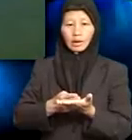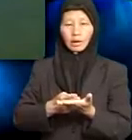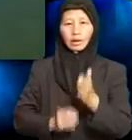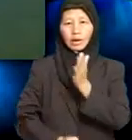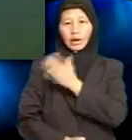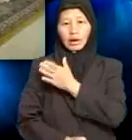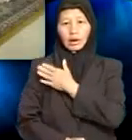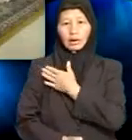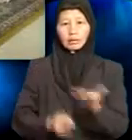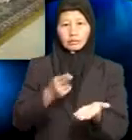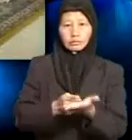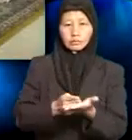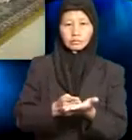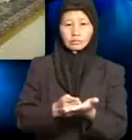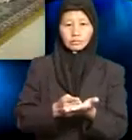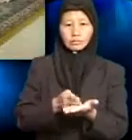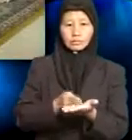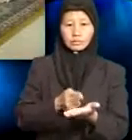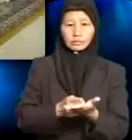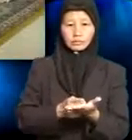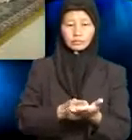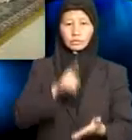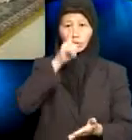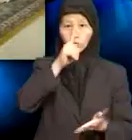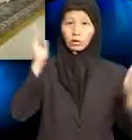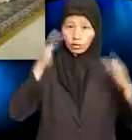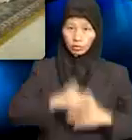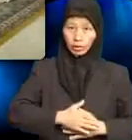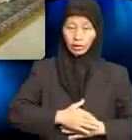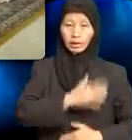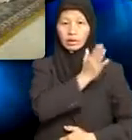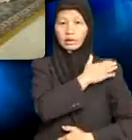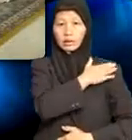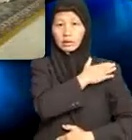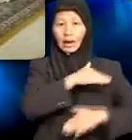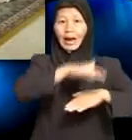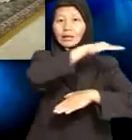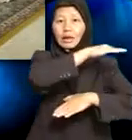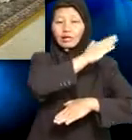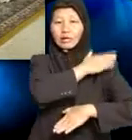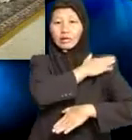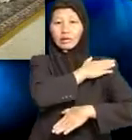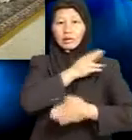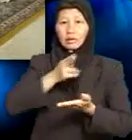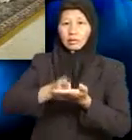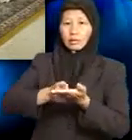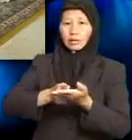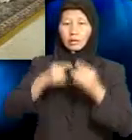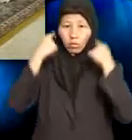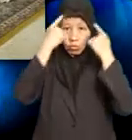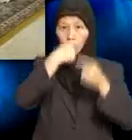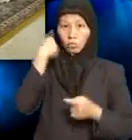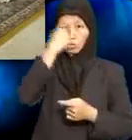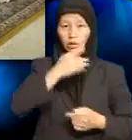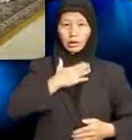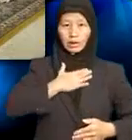kanan terhimpit oleh badan. Pastikan bahu sebelah kiri terletak di bahagian atas, manakala muka,